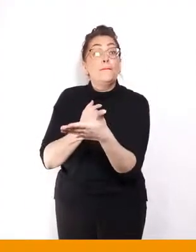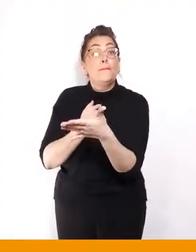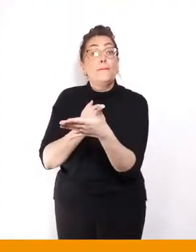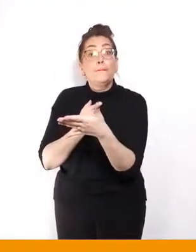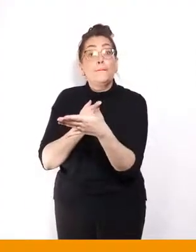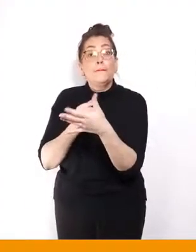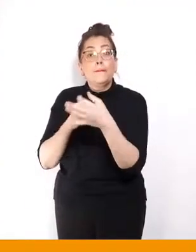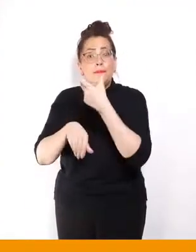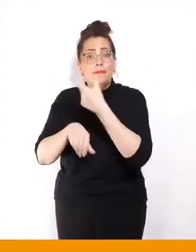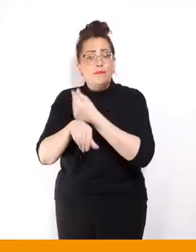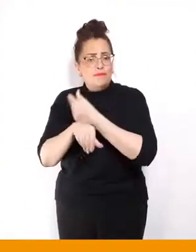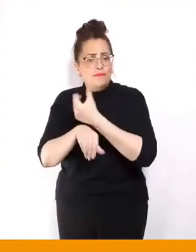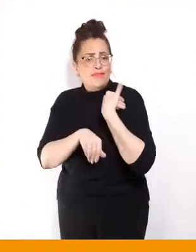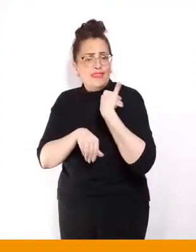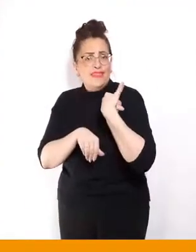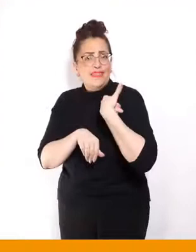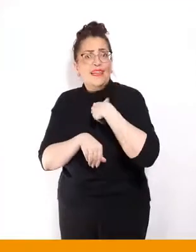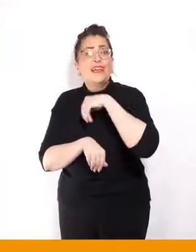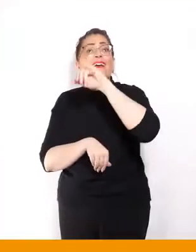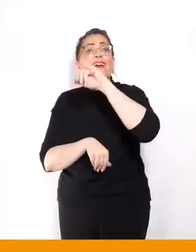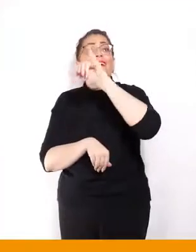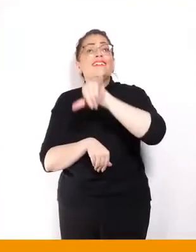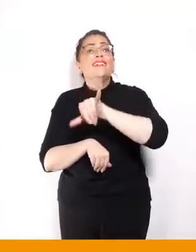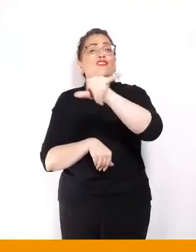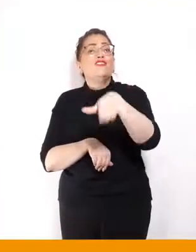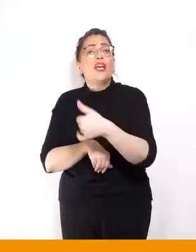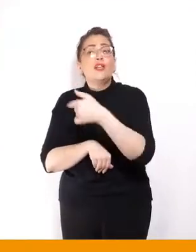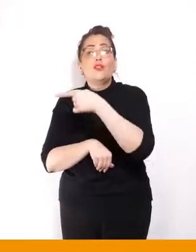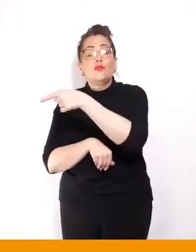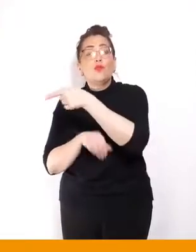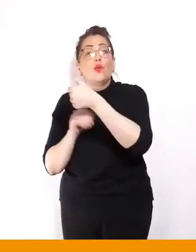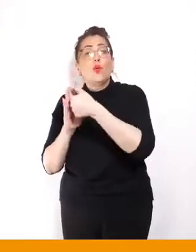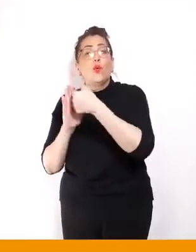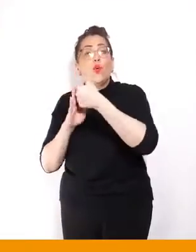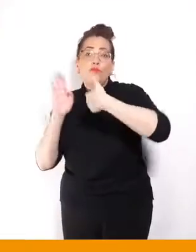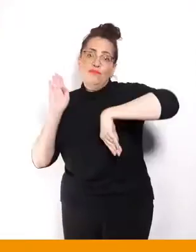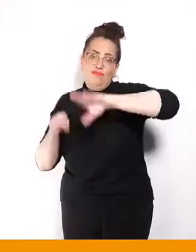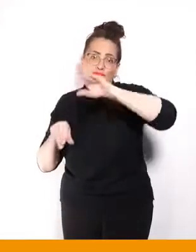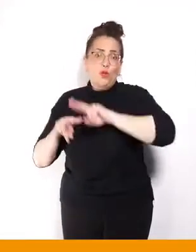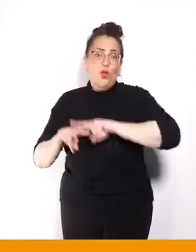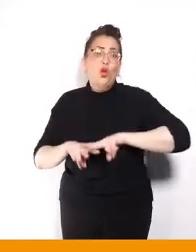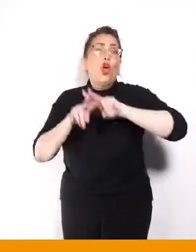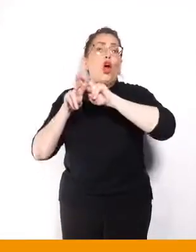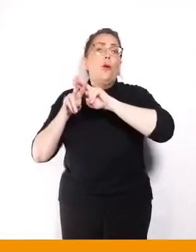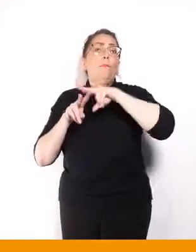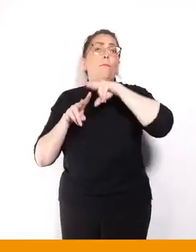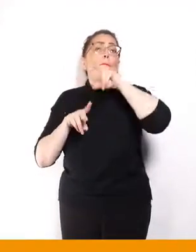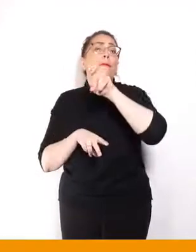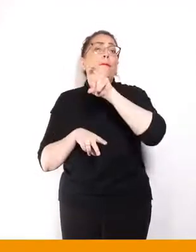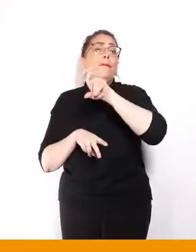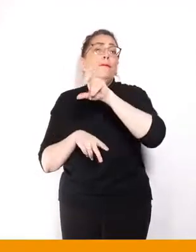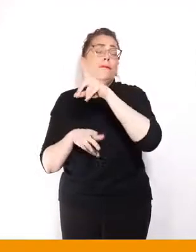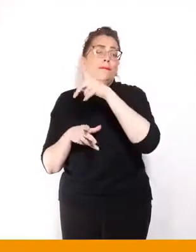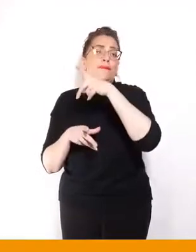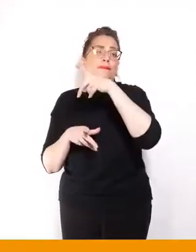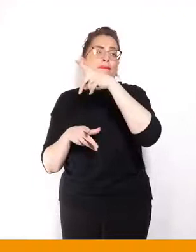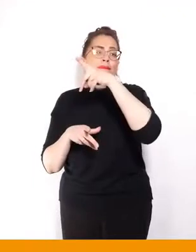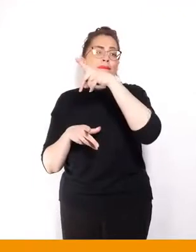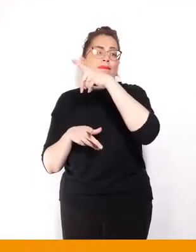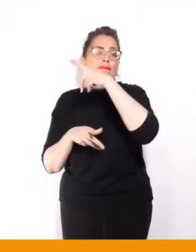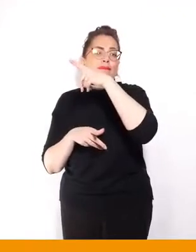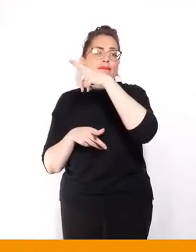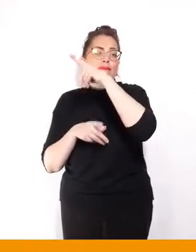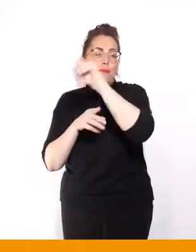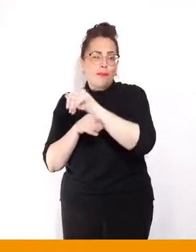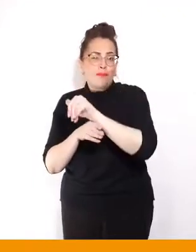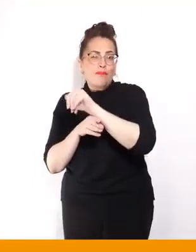avons enregistré avec Yannick Jadot, candidat pour Europe Écologie Les Verts, qui a très vite